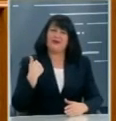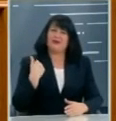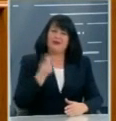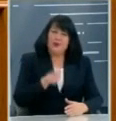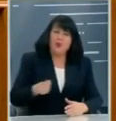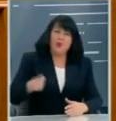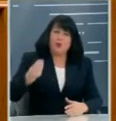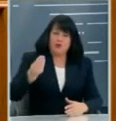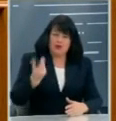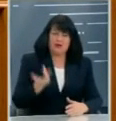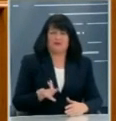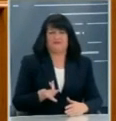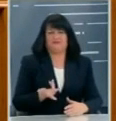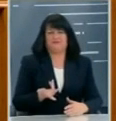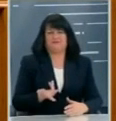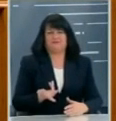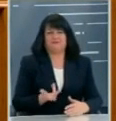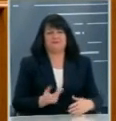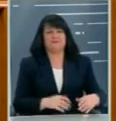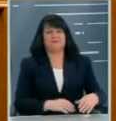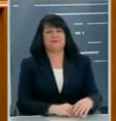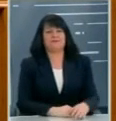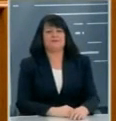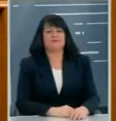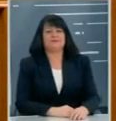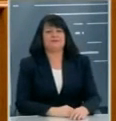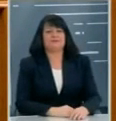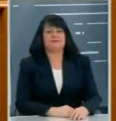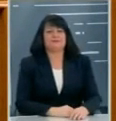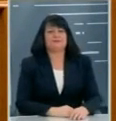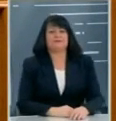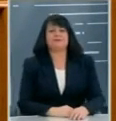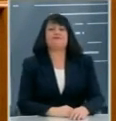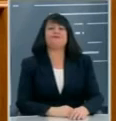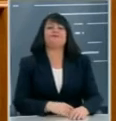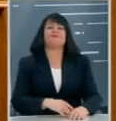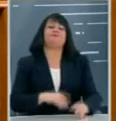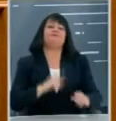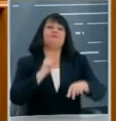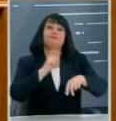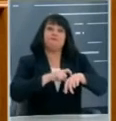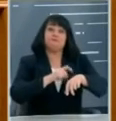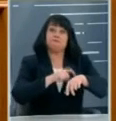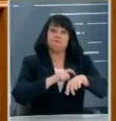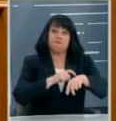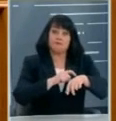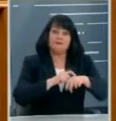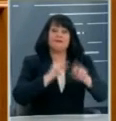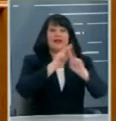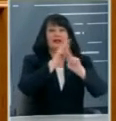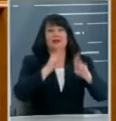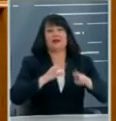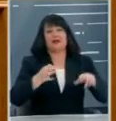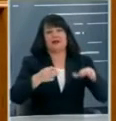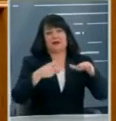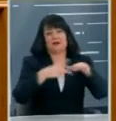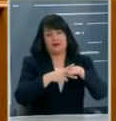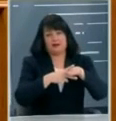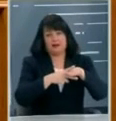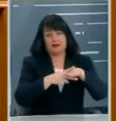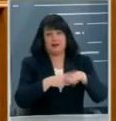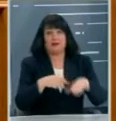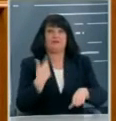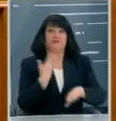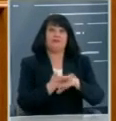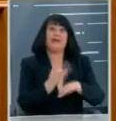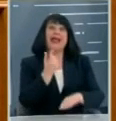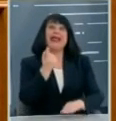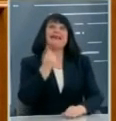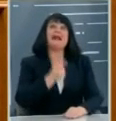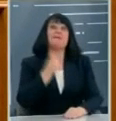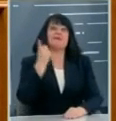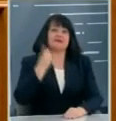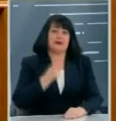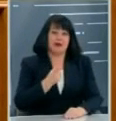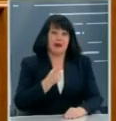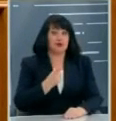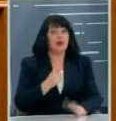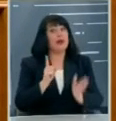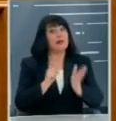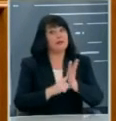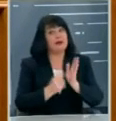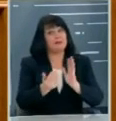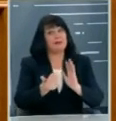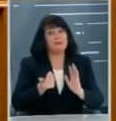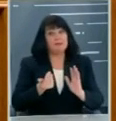συζητήσεις που γίνονται. Την ίδια στιγμή βεβαίως το ΔΝΤ προτείνει 1,5% υπό την προϋπόθεση